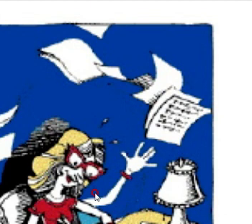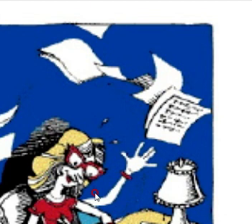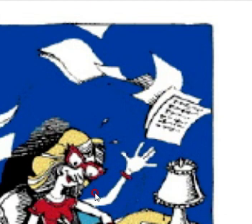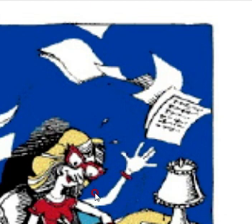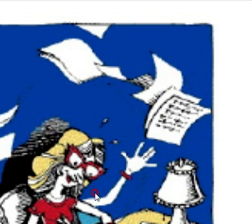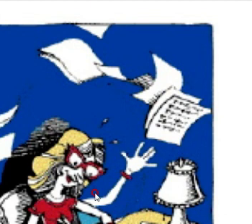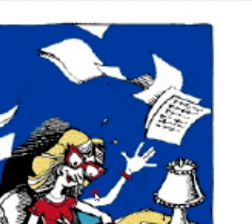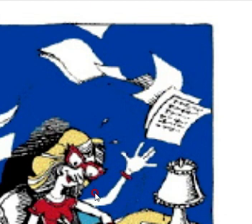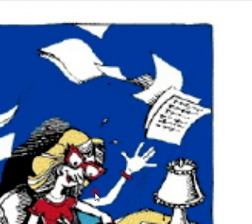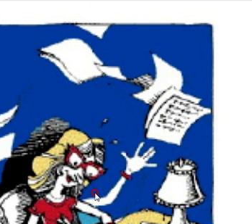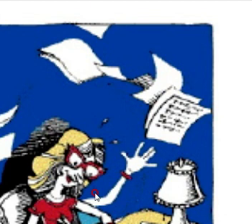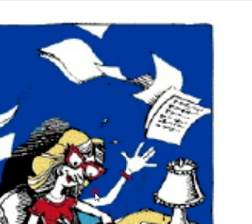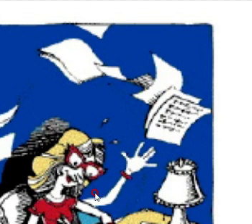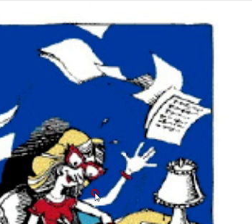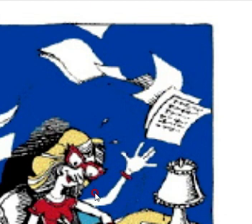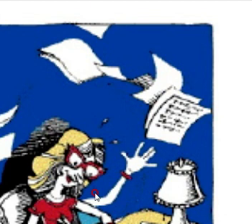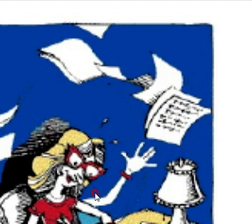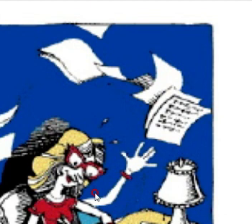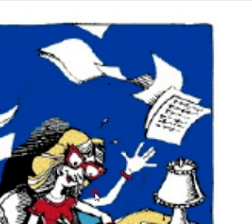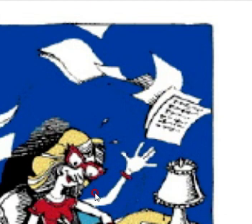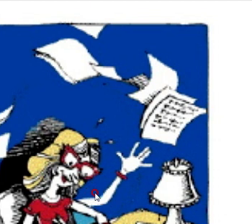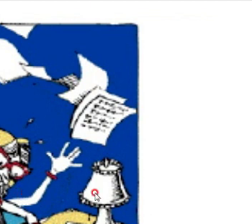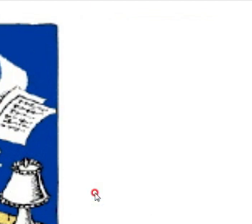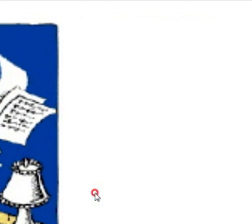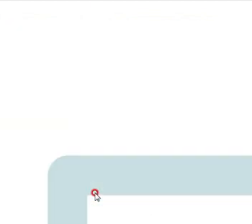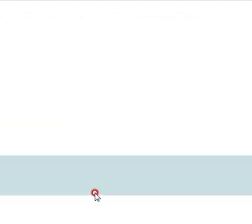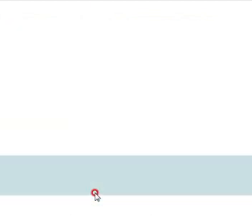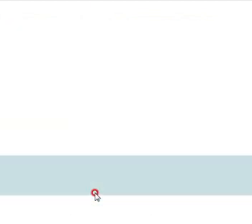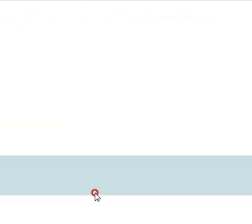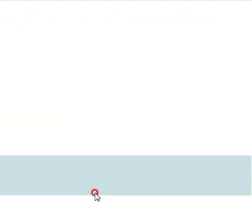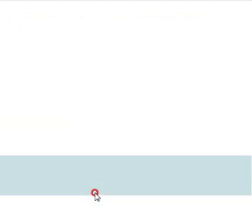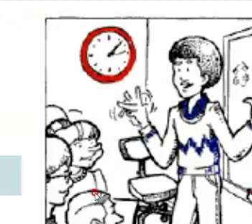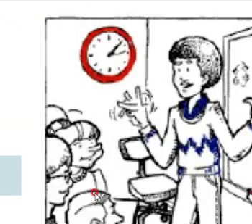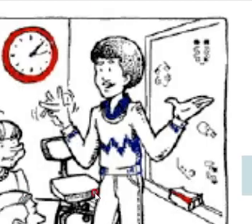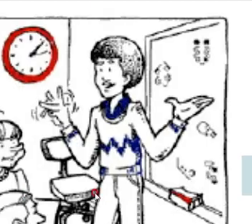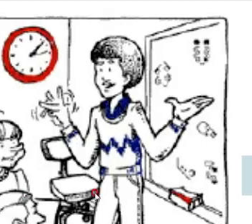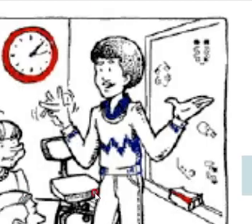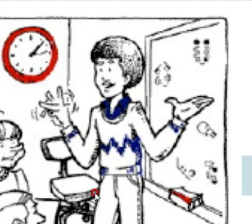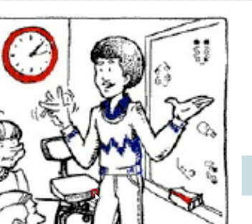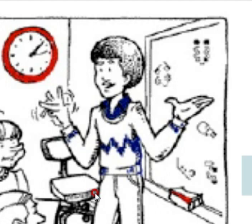이 기록을 할 수, 이제 글을 쓸 수 있게 되는 거죠.